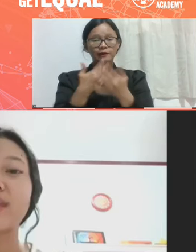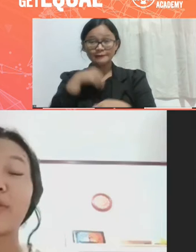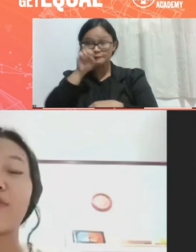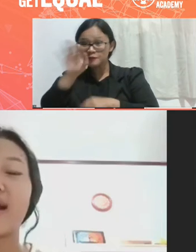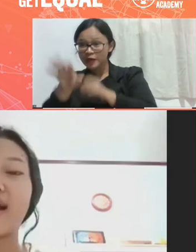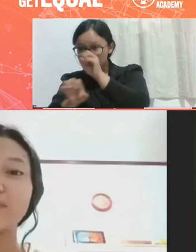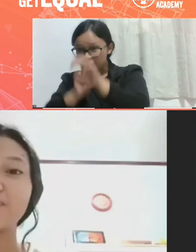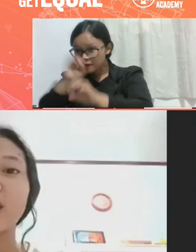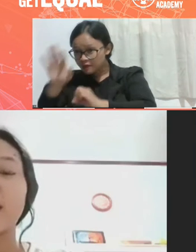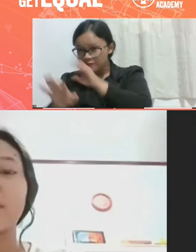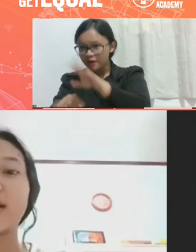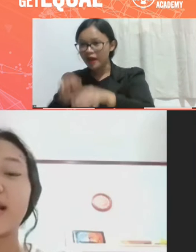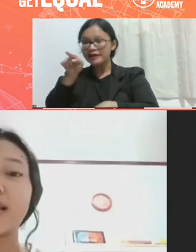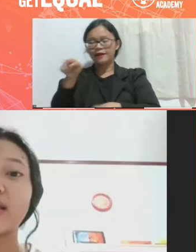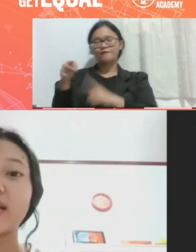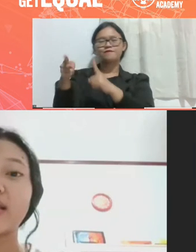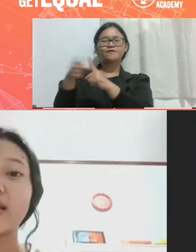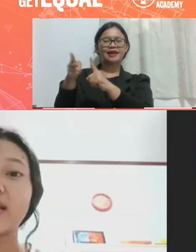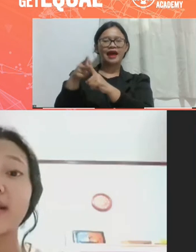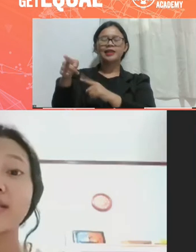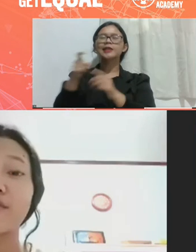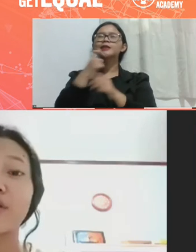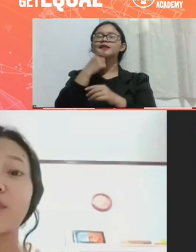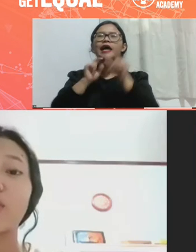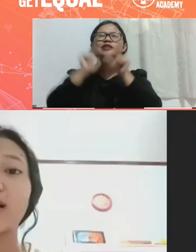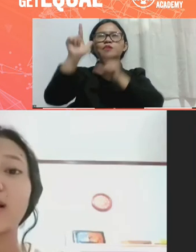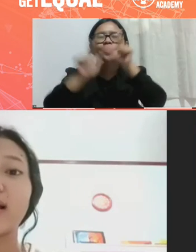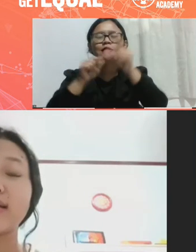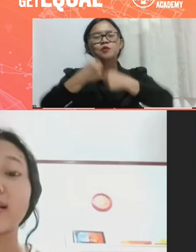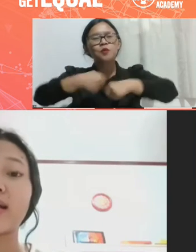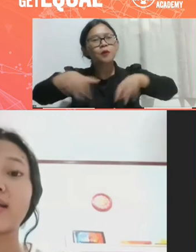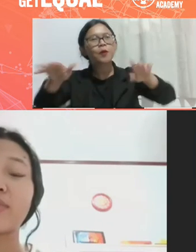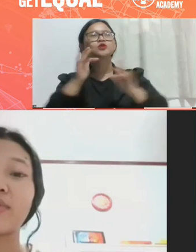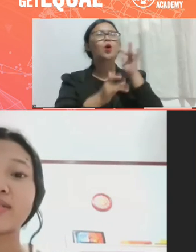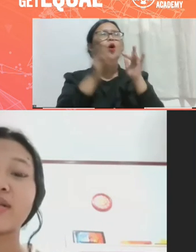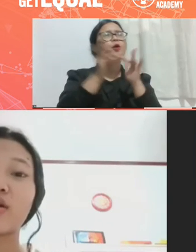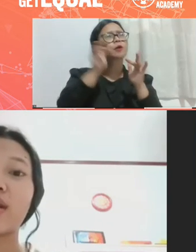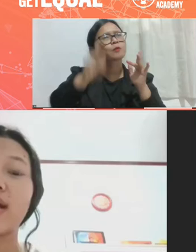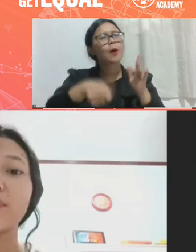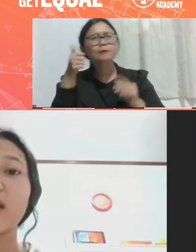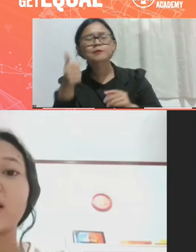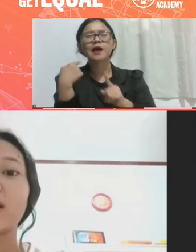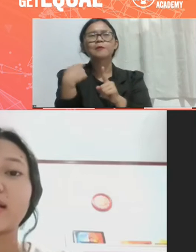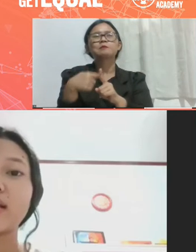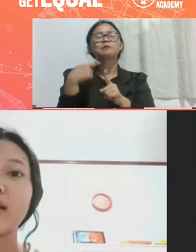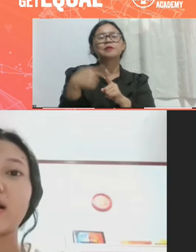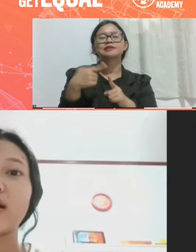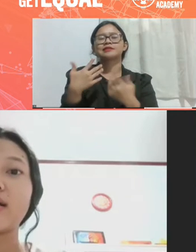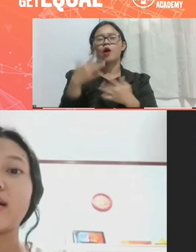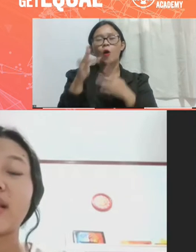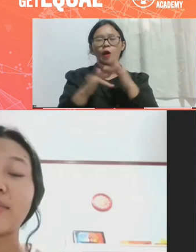ke Pak Farhan mengenai kebebasan berekspresi, freedom online, dan kekerasan berbasis gender online,